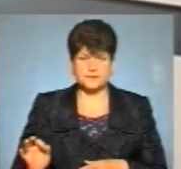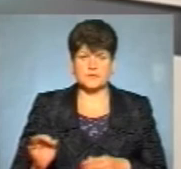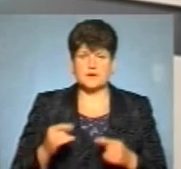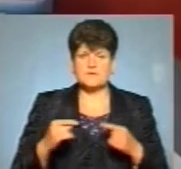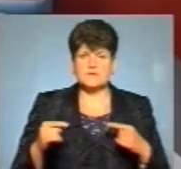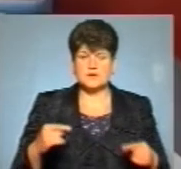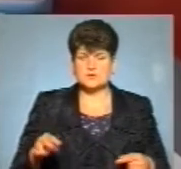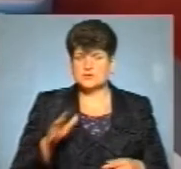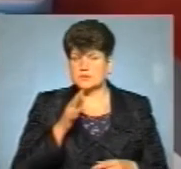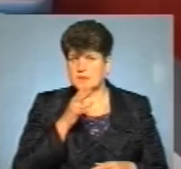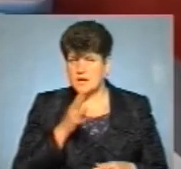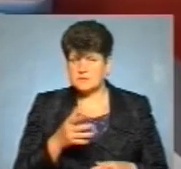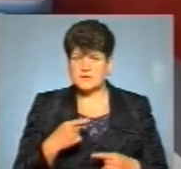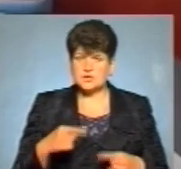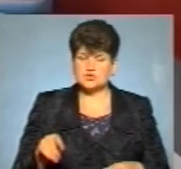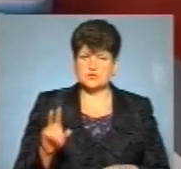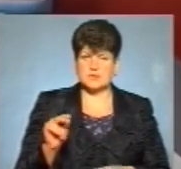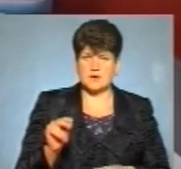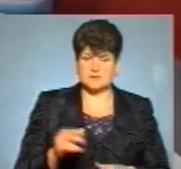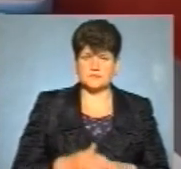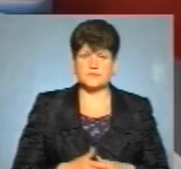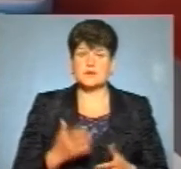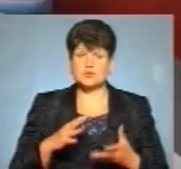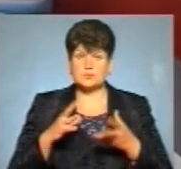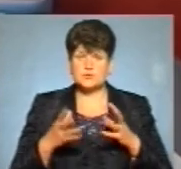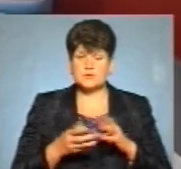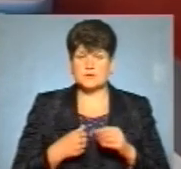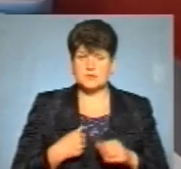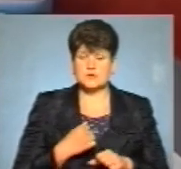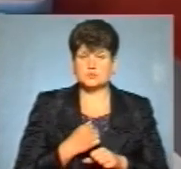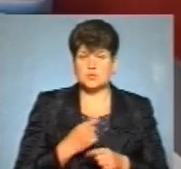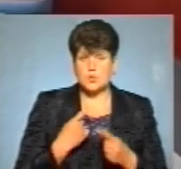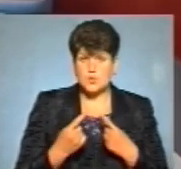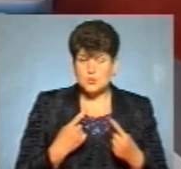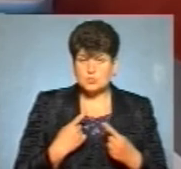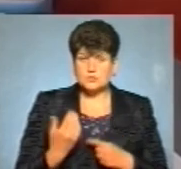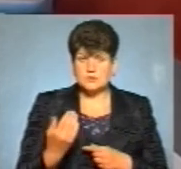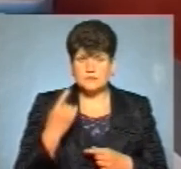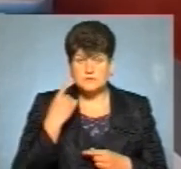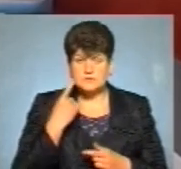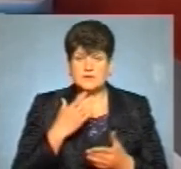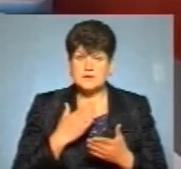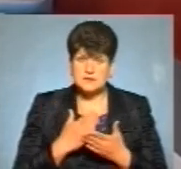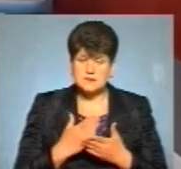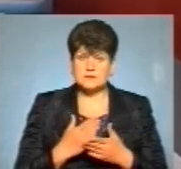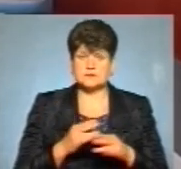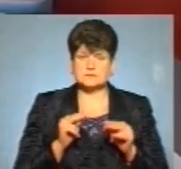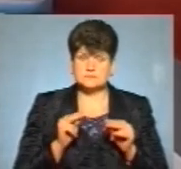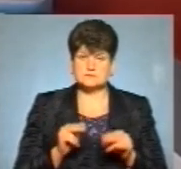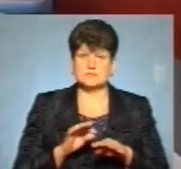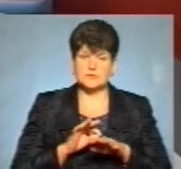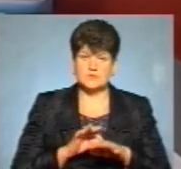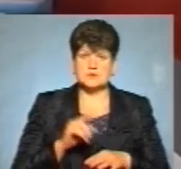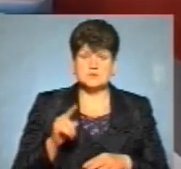інші терміни та інші дати. Якщо підсумувати нашу розмову, на вашу думку, все ж таки, чи є виправданим це проведення